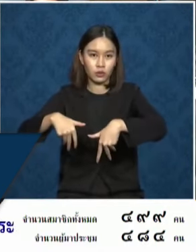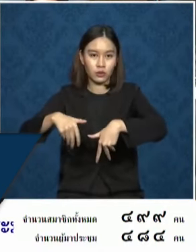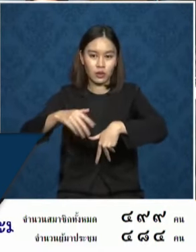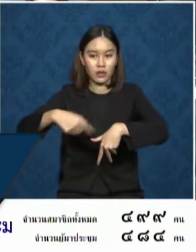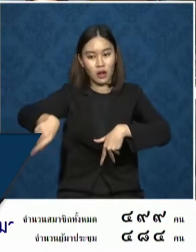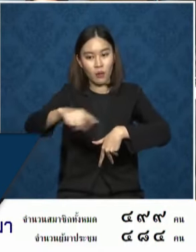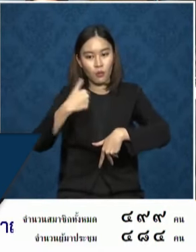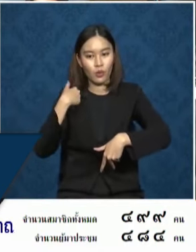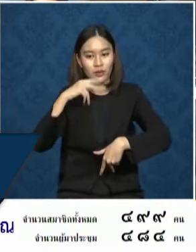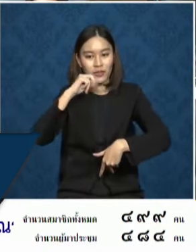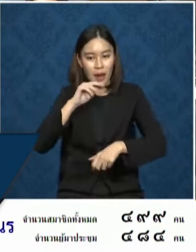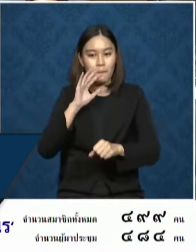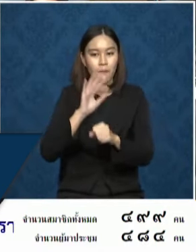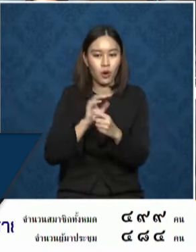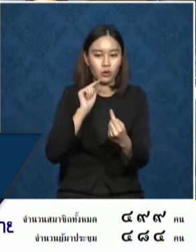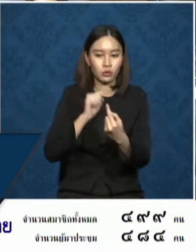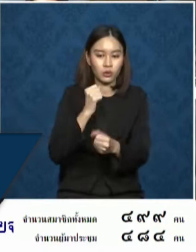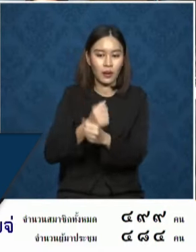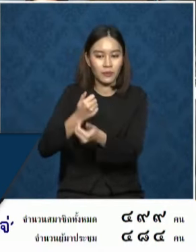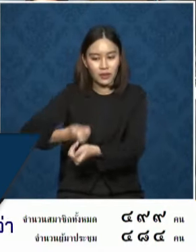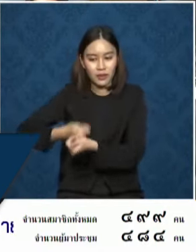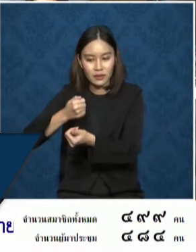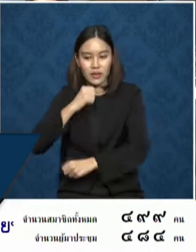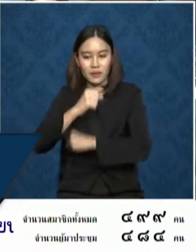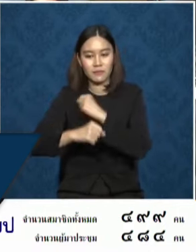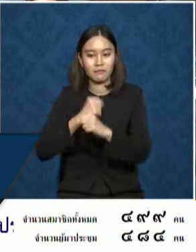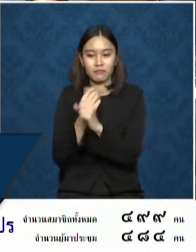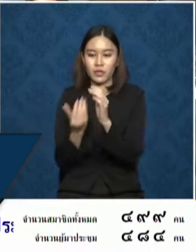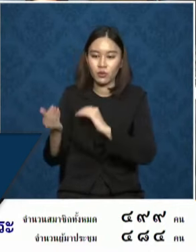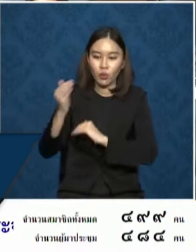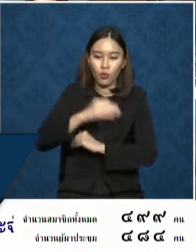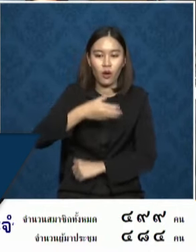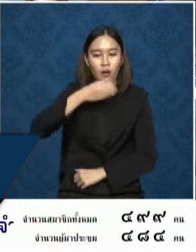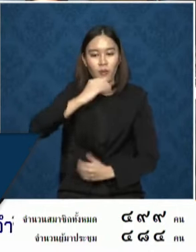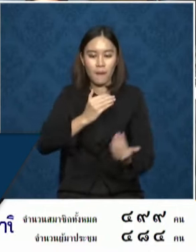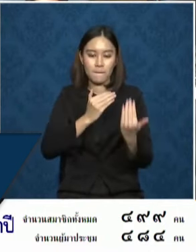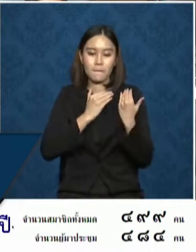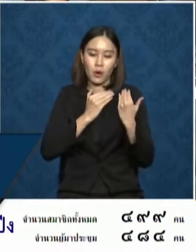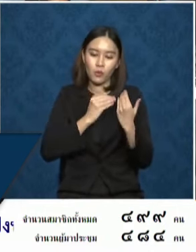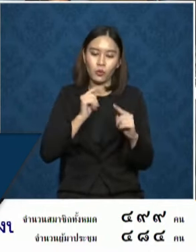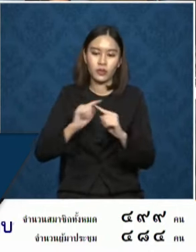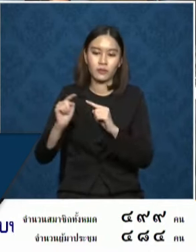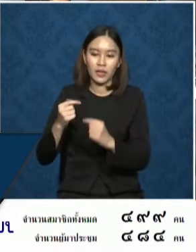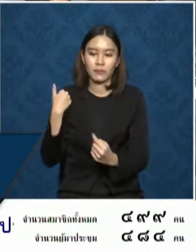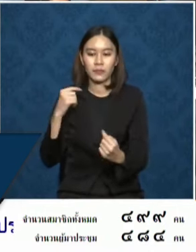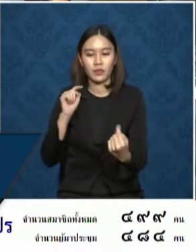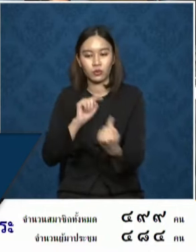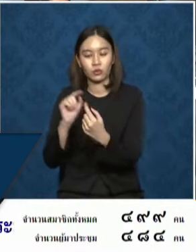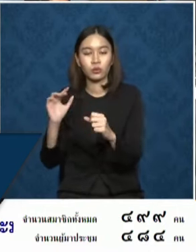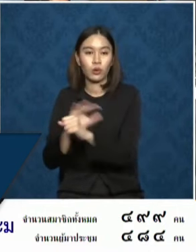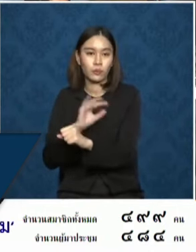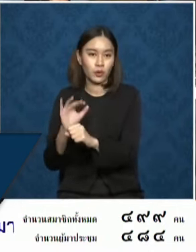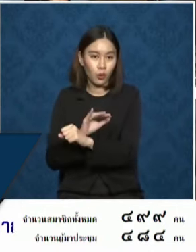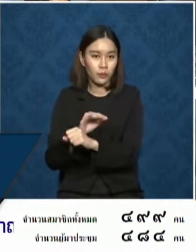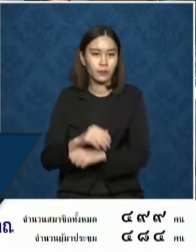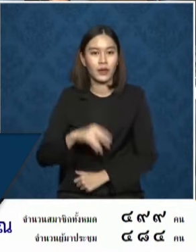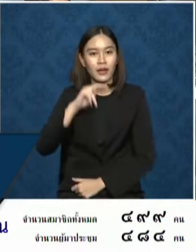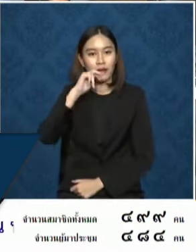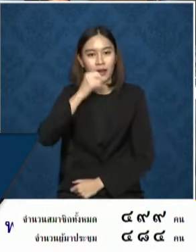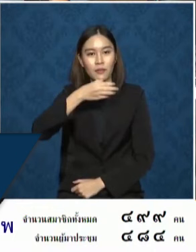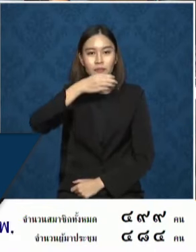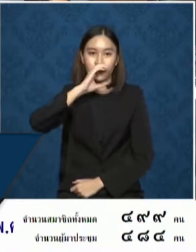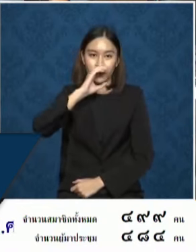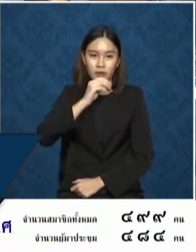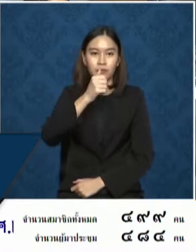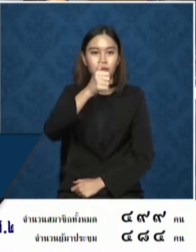มีน้ำที่เพียงพอต่อการทำการเกษตรทั้งปีมีน้ำอุปโภคบริโภคที่เพียงพอและทั่วถึงครับมีน้ำประปาที่ดื่ม